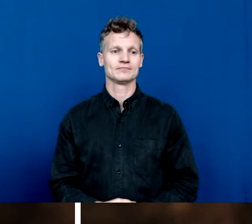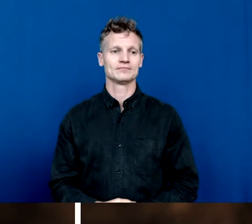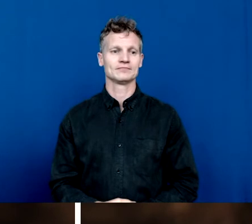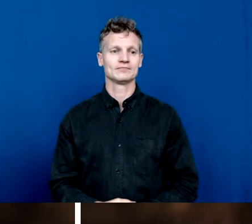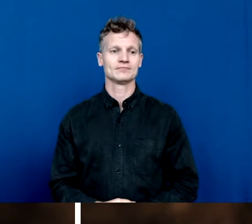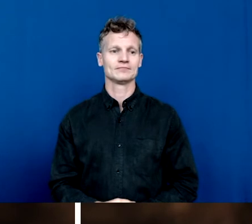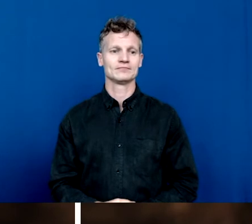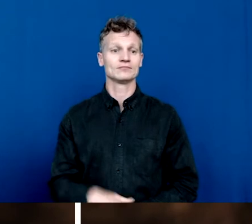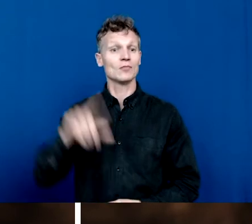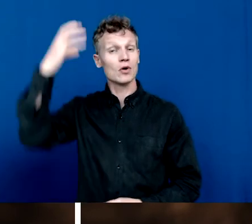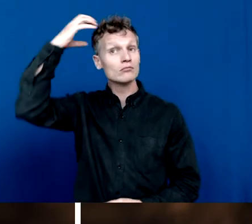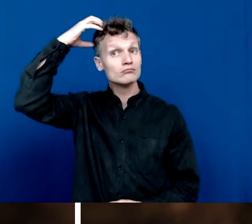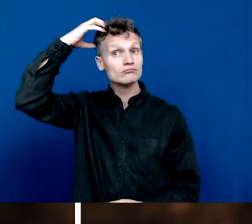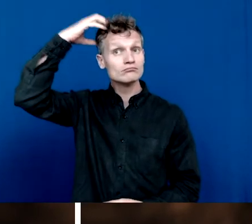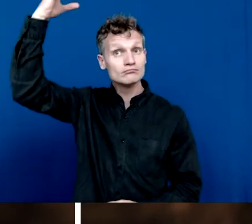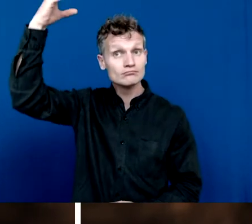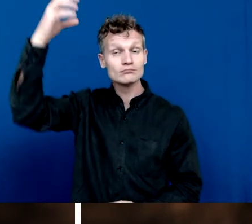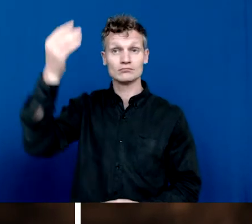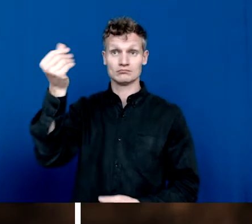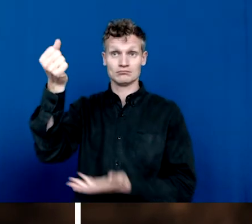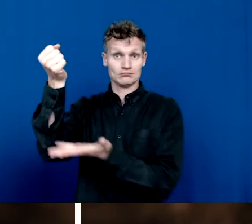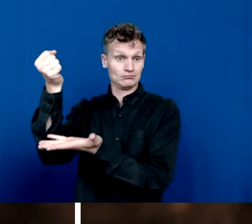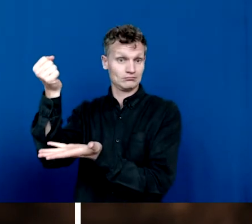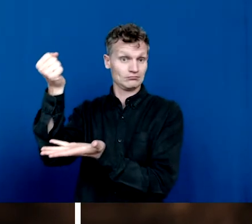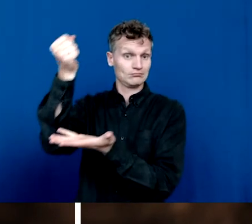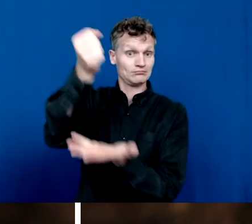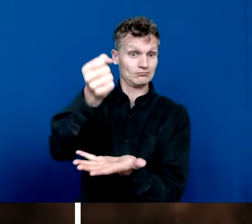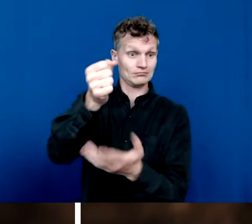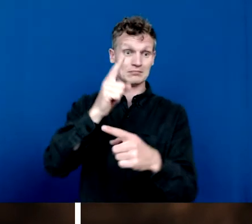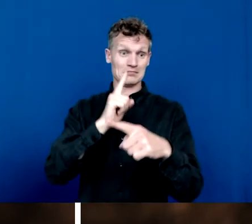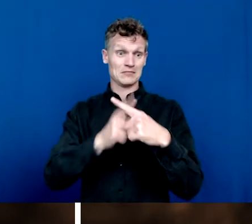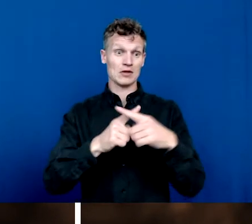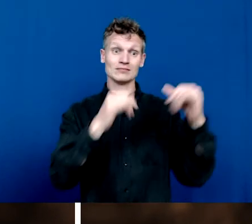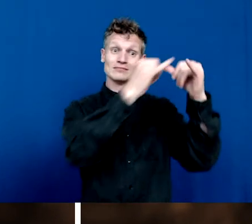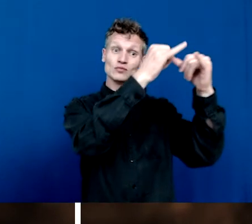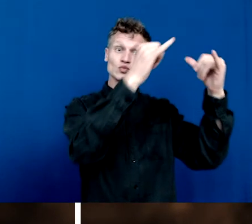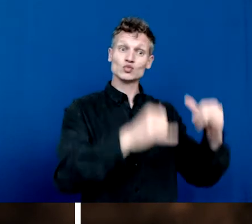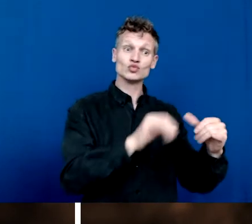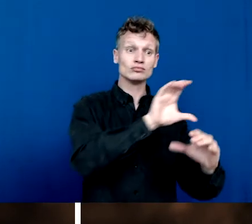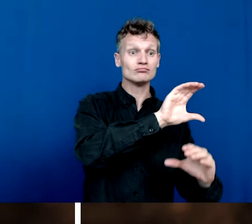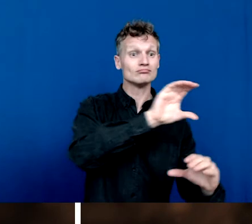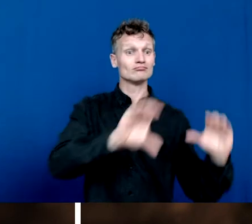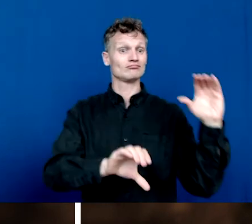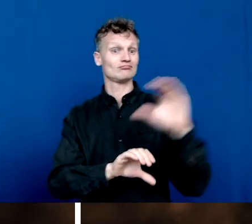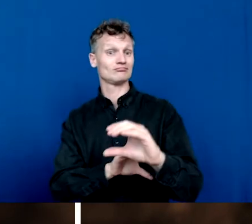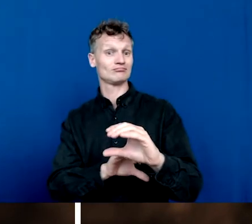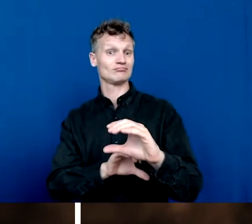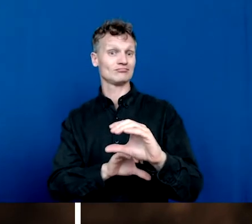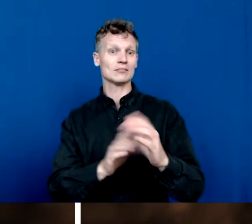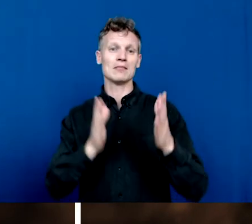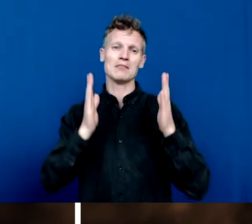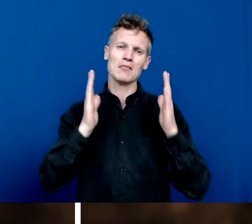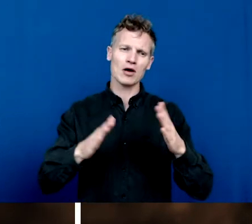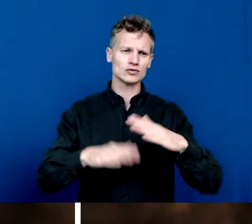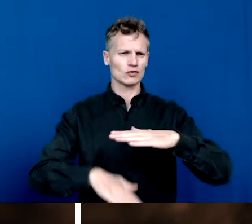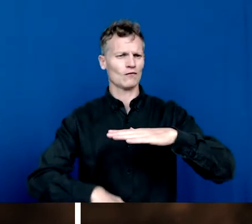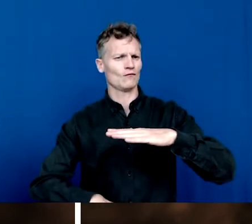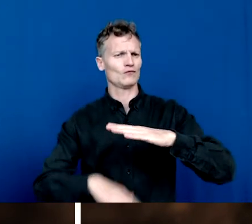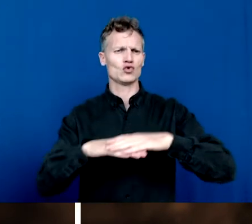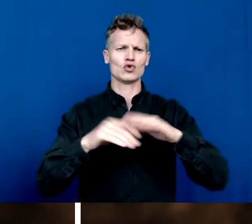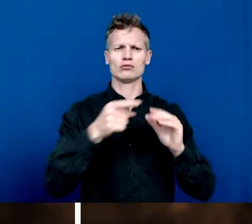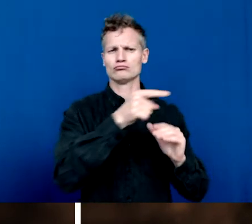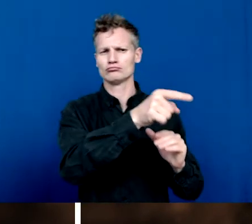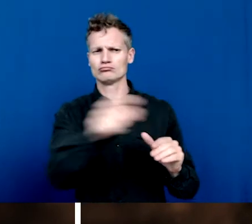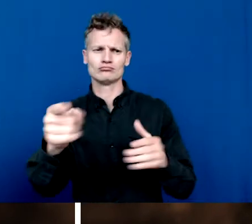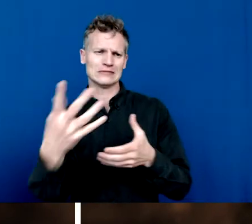Les États, les donateurs et les établissements de prêt doivent veiller à la pleine inclusivité